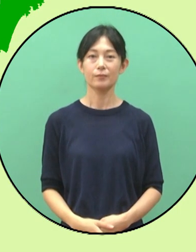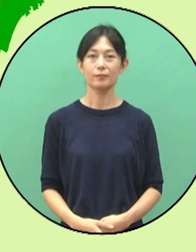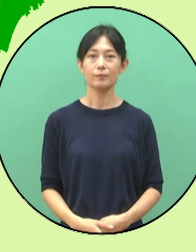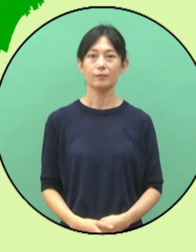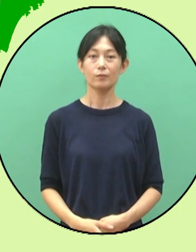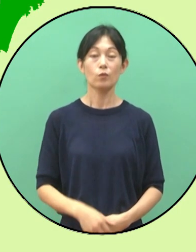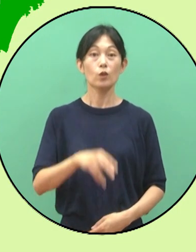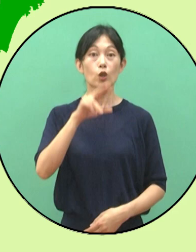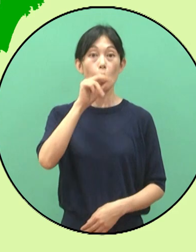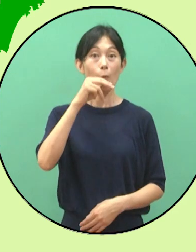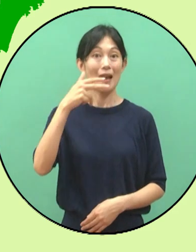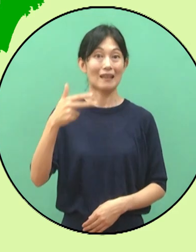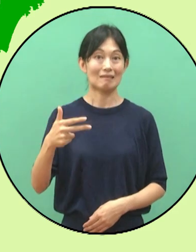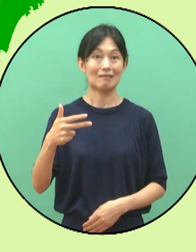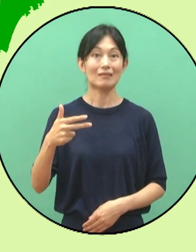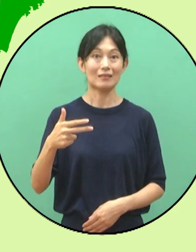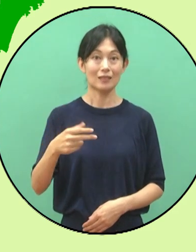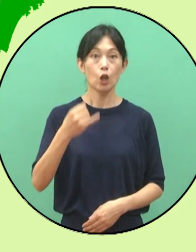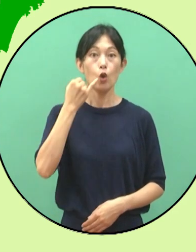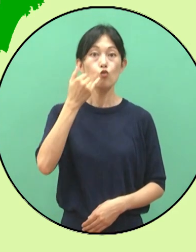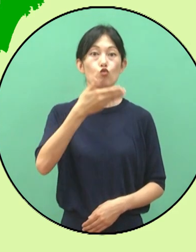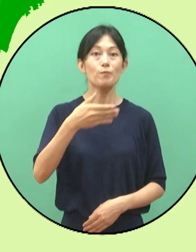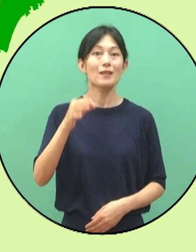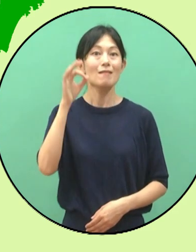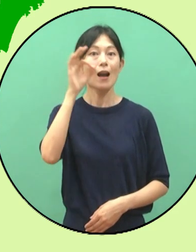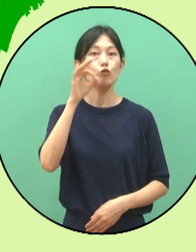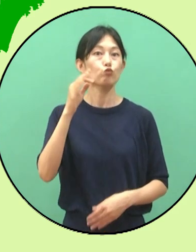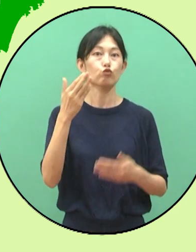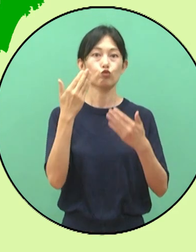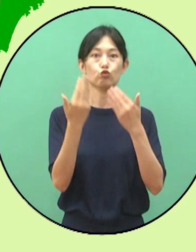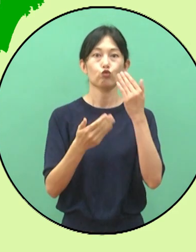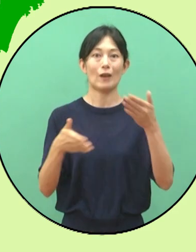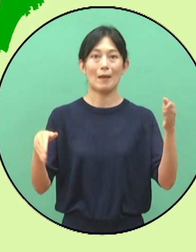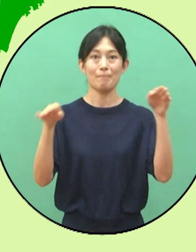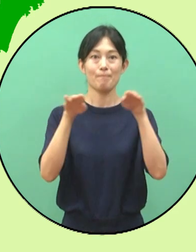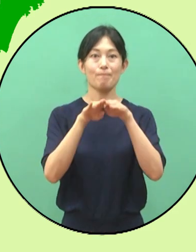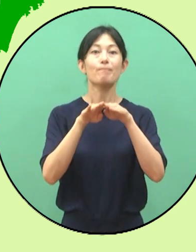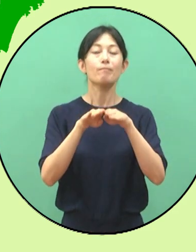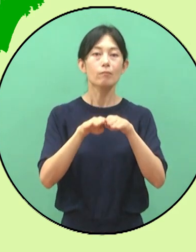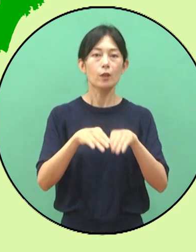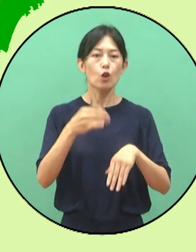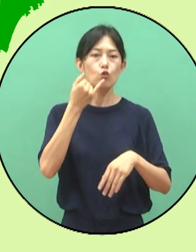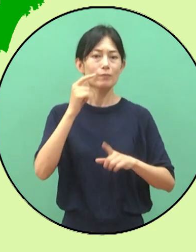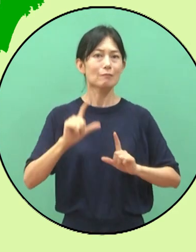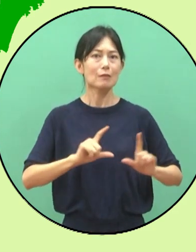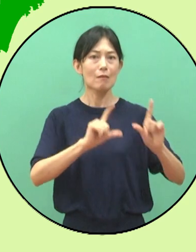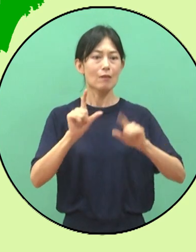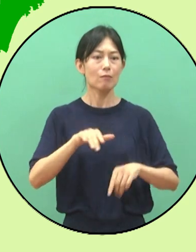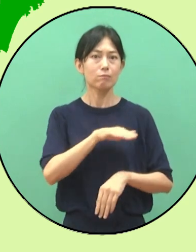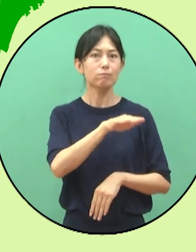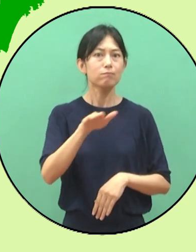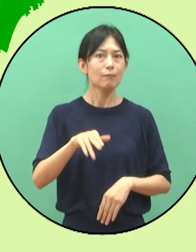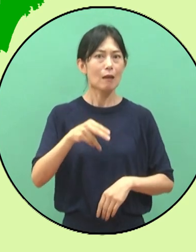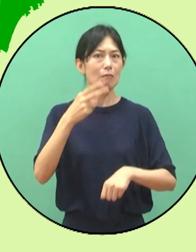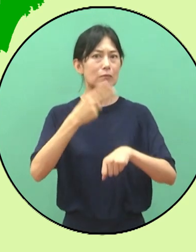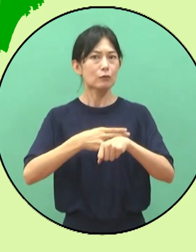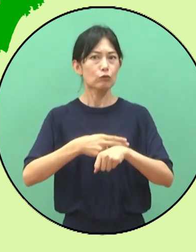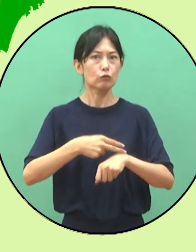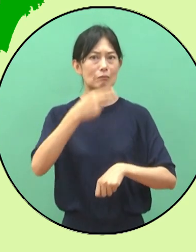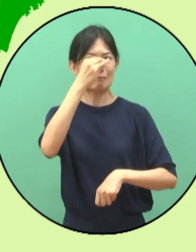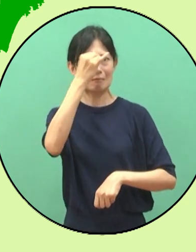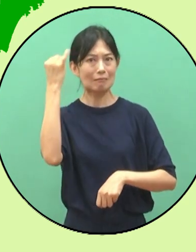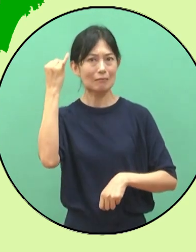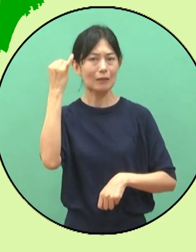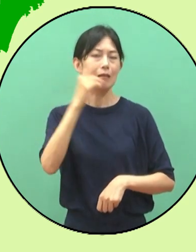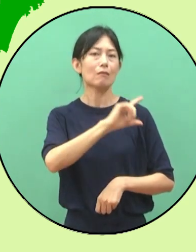鳥羽市にある海の博物館は海に生きる人々の知恵や技術など海に関わる民族